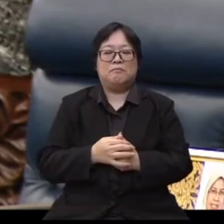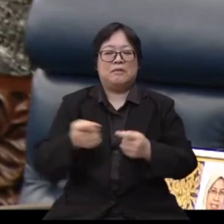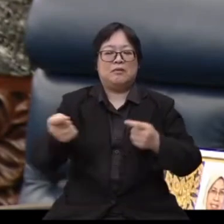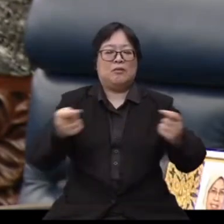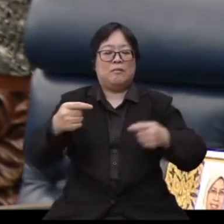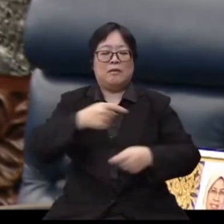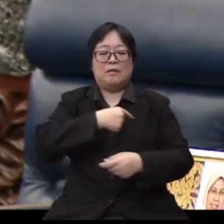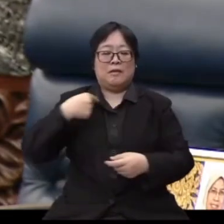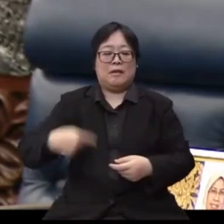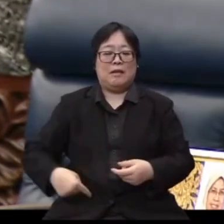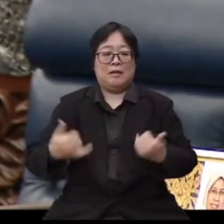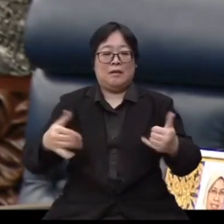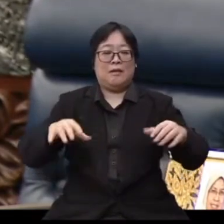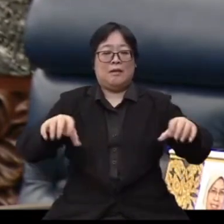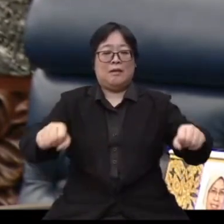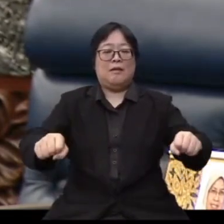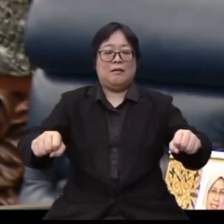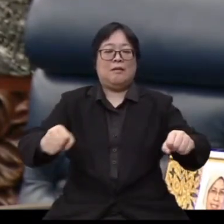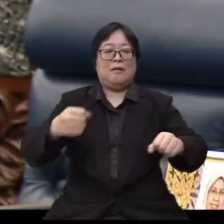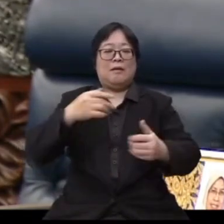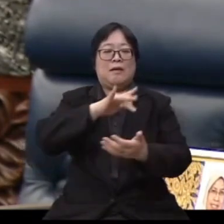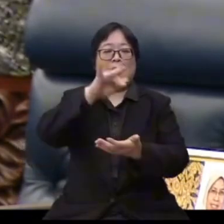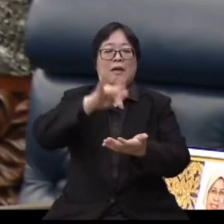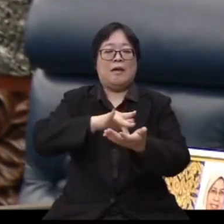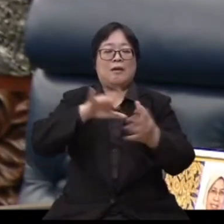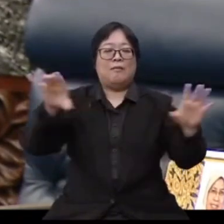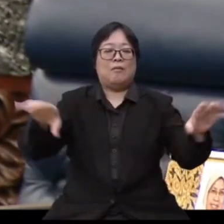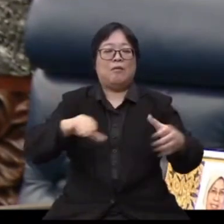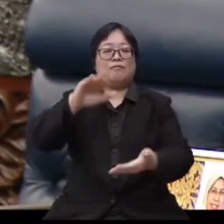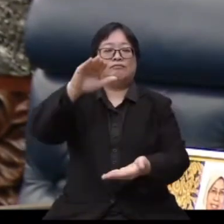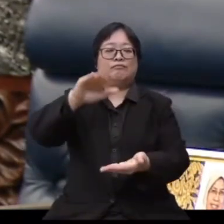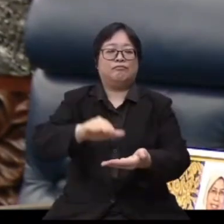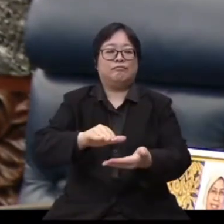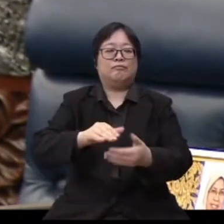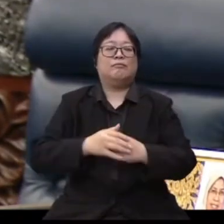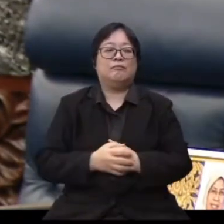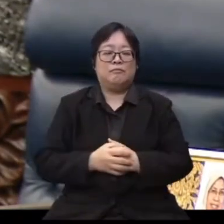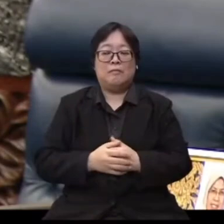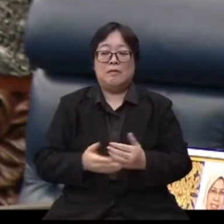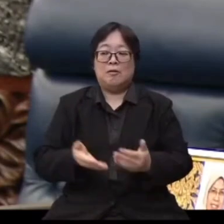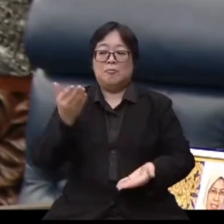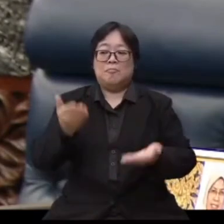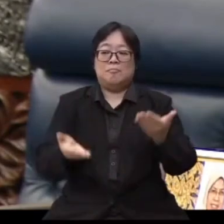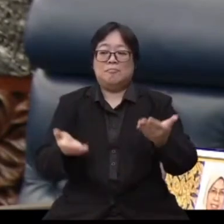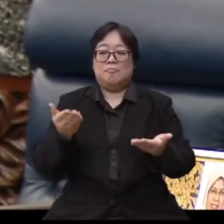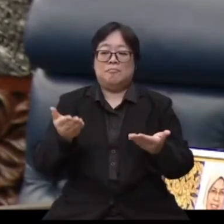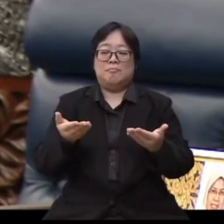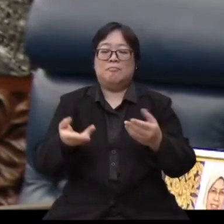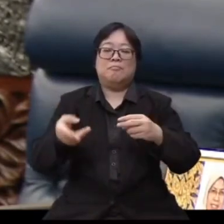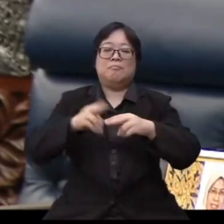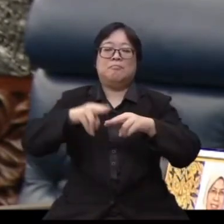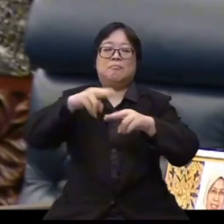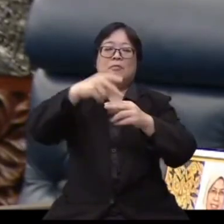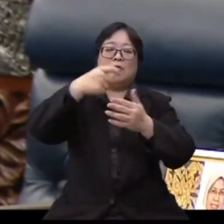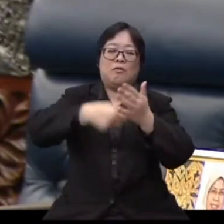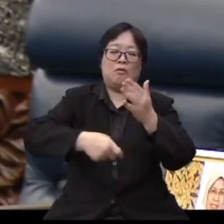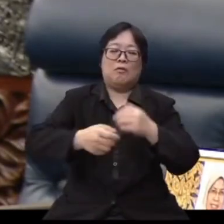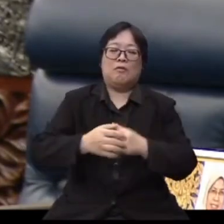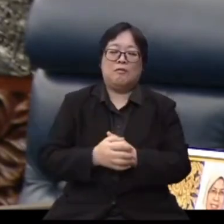dominasi China sebagai hak pembuatan semakin berkurang. Mungkin disebabkan kenaikan